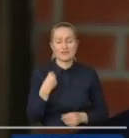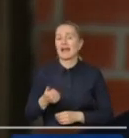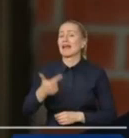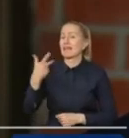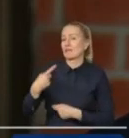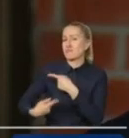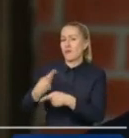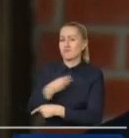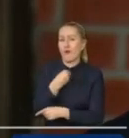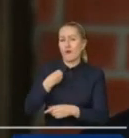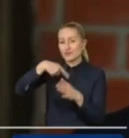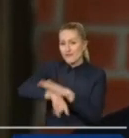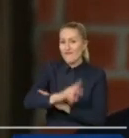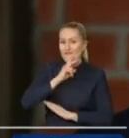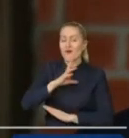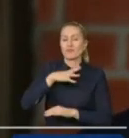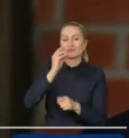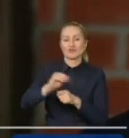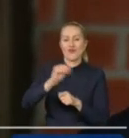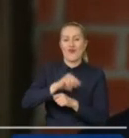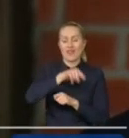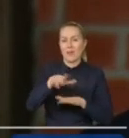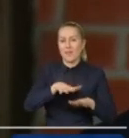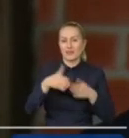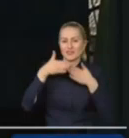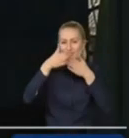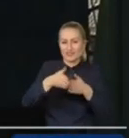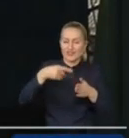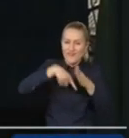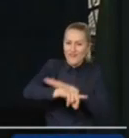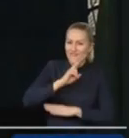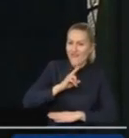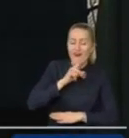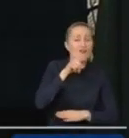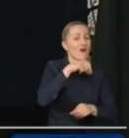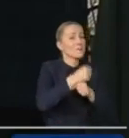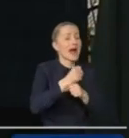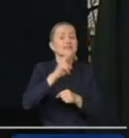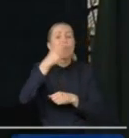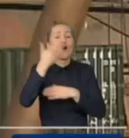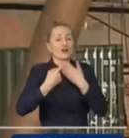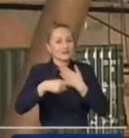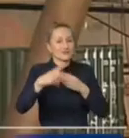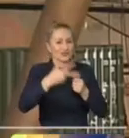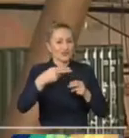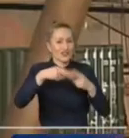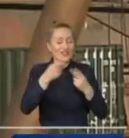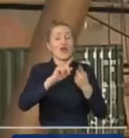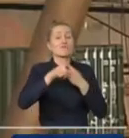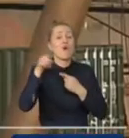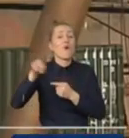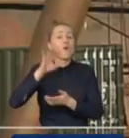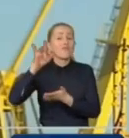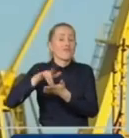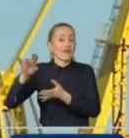podwodników wyszkolonych zostało na tych okrętach. Prace na okręcie mają zakończyć się za 30 dni. Wtedy do gdańskiej stoczni remontowa